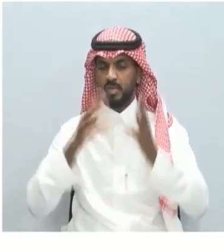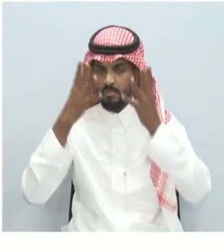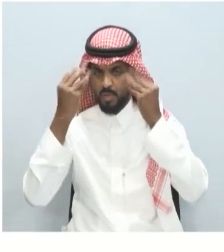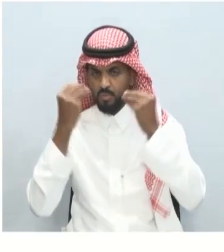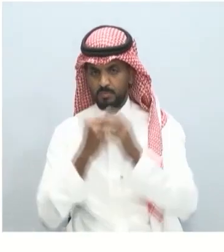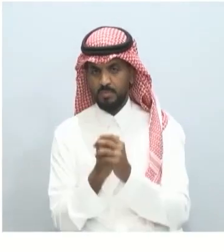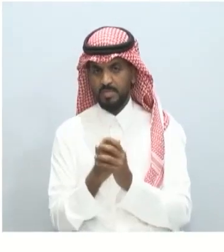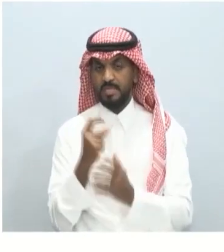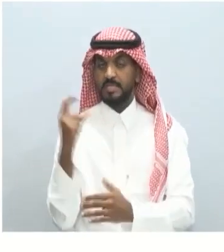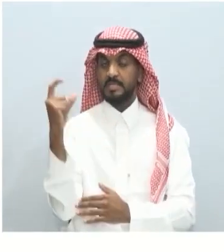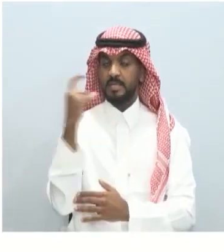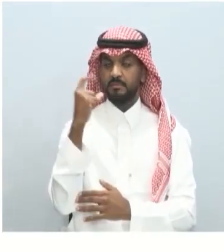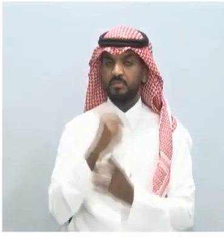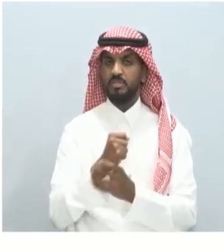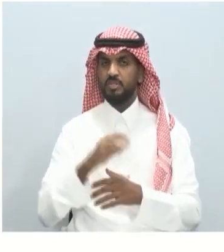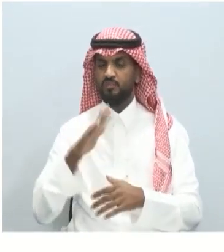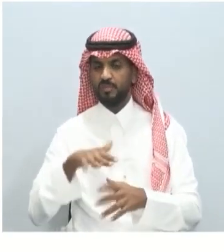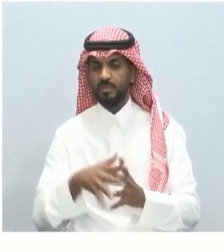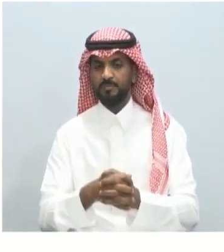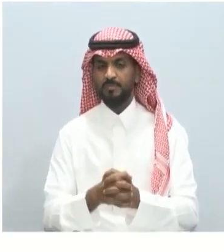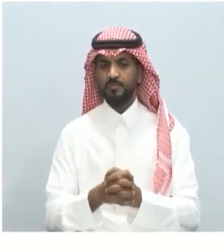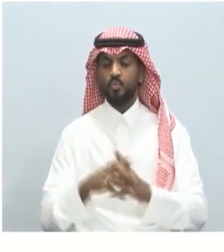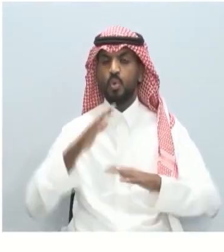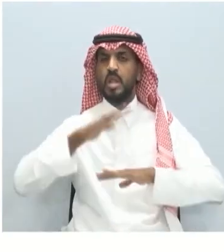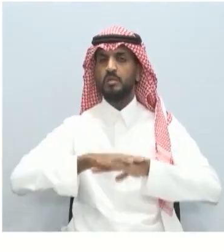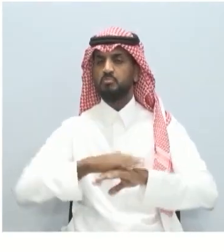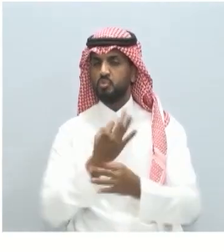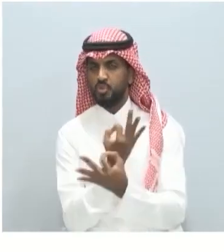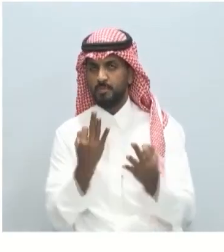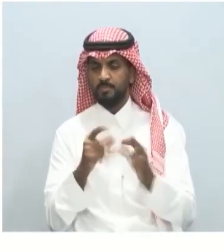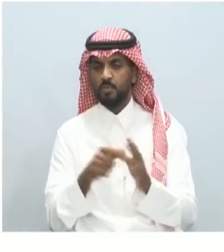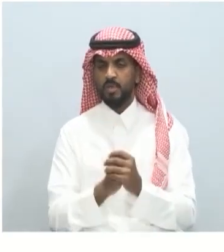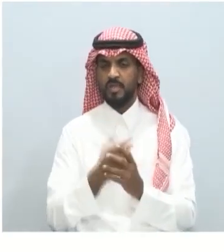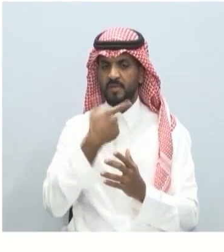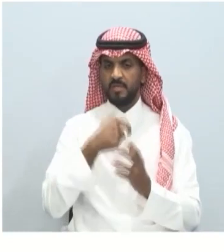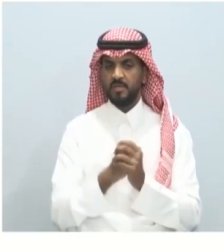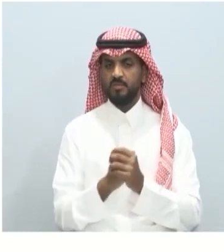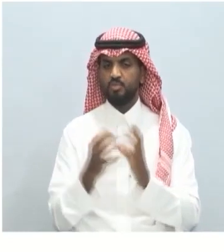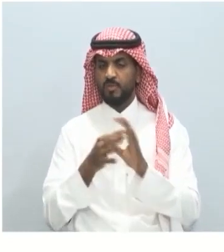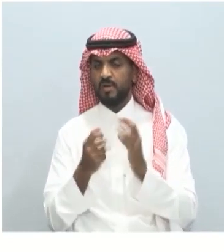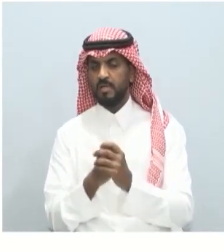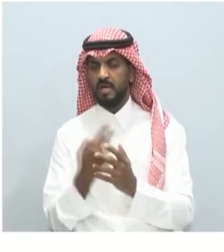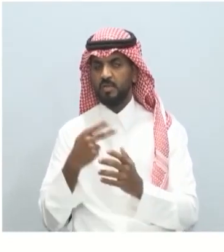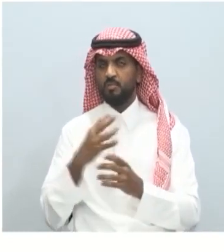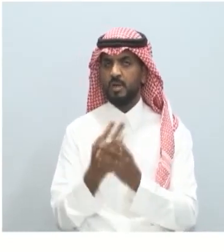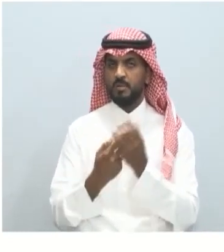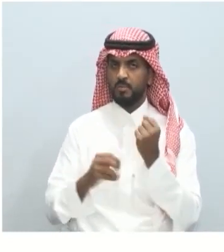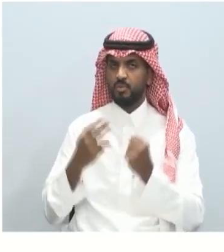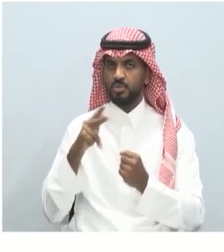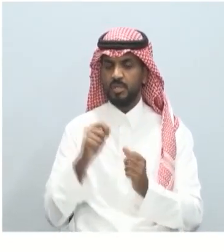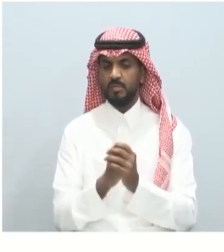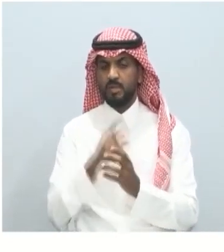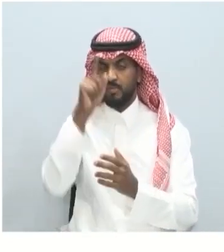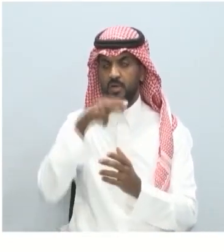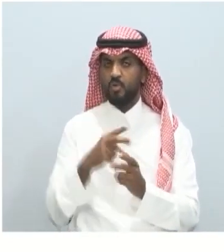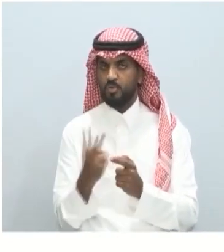المعلوم ان الاسلام دين الفطره والادب الجم وورد ايضا في حديث متفق عليه عن عمران بن حسين رضي